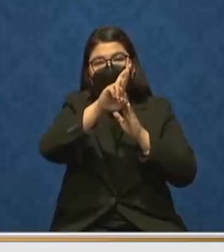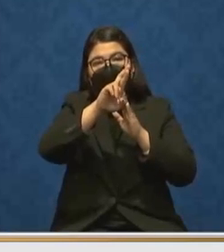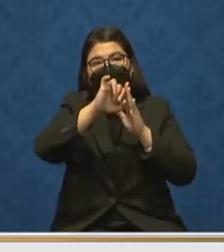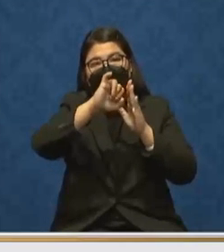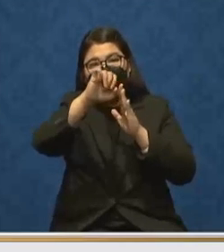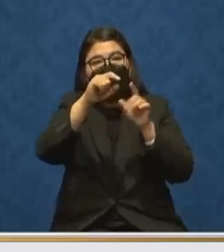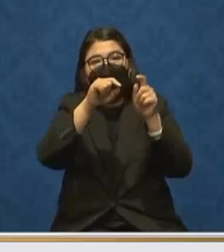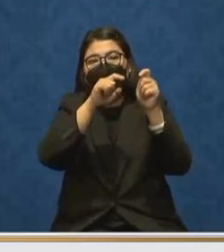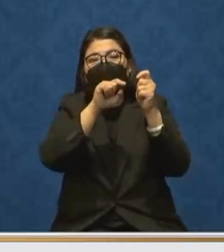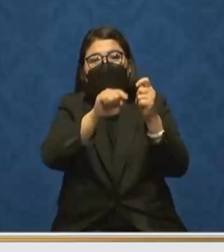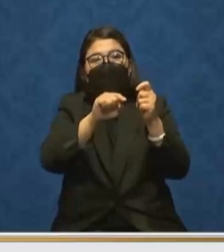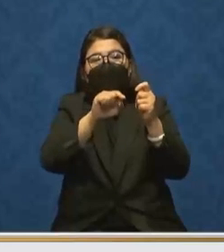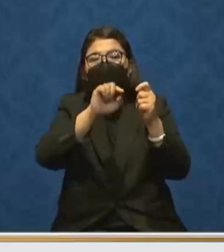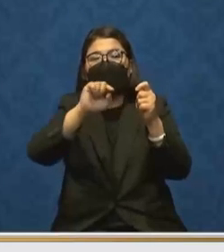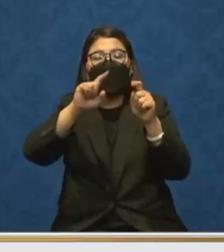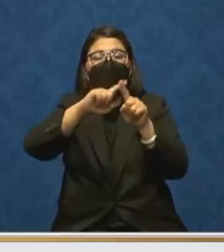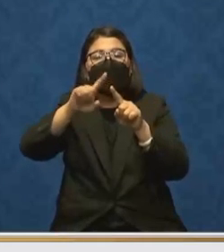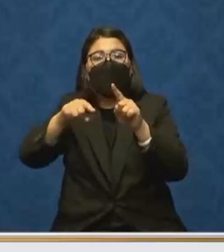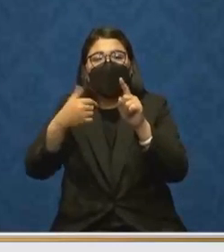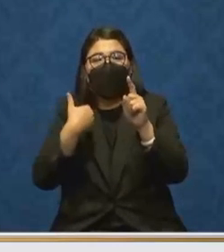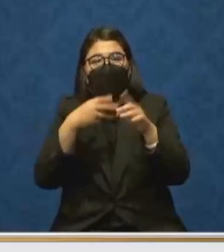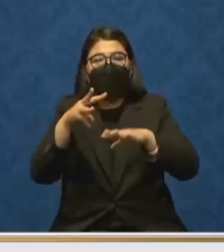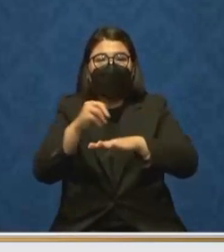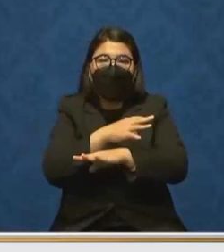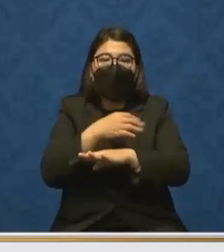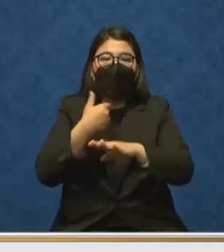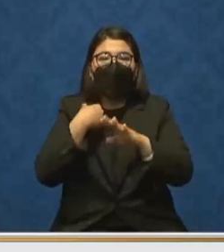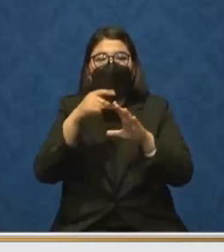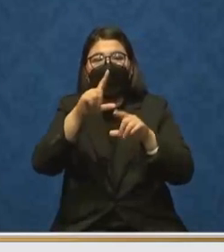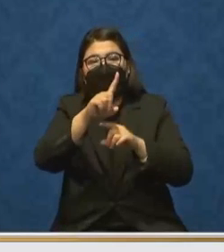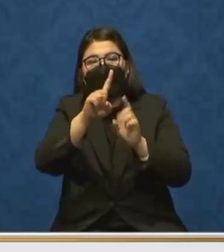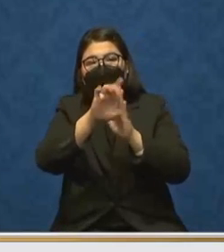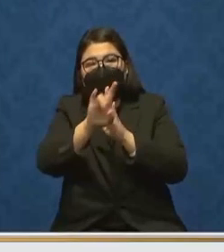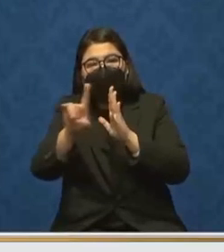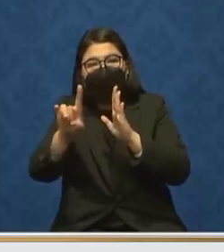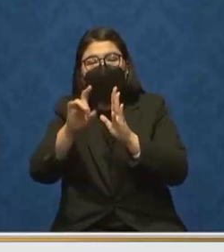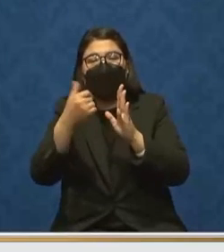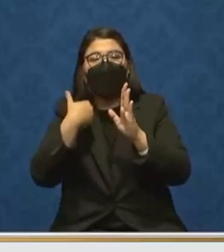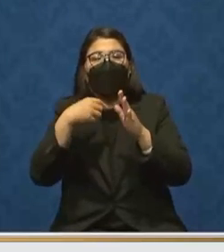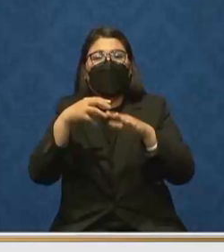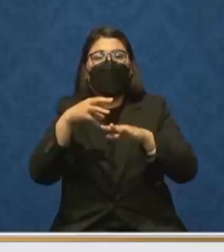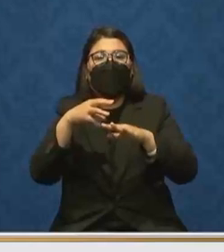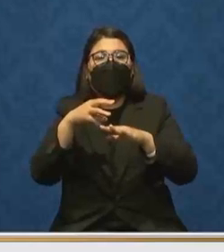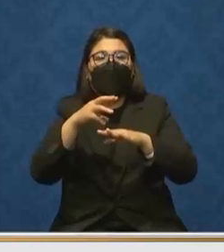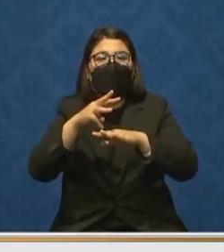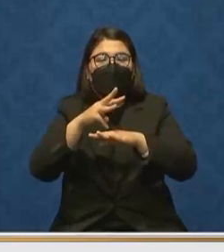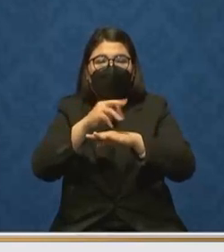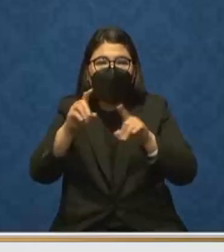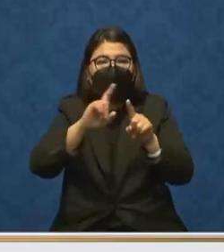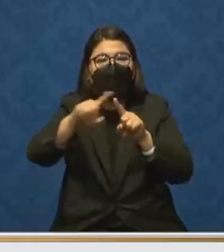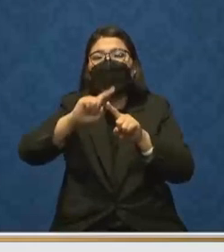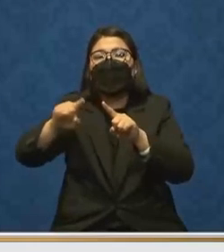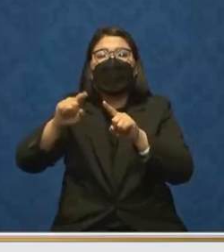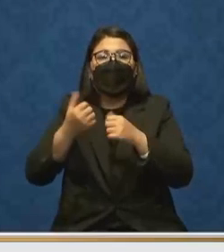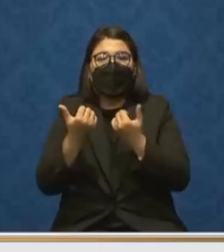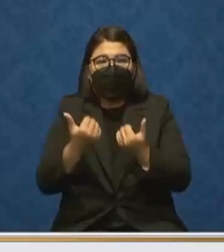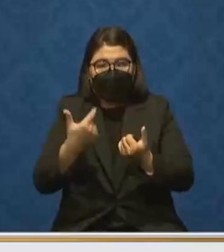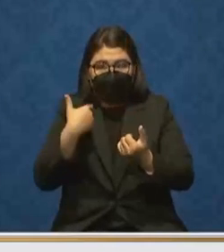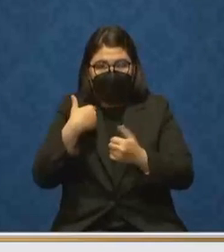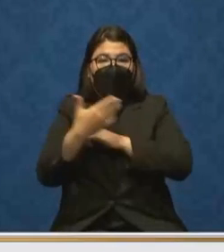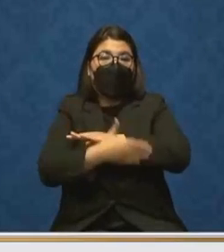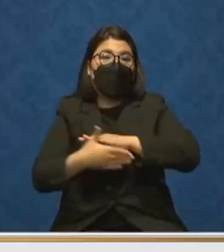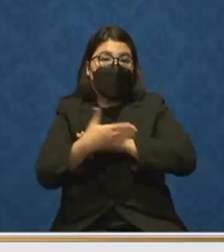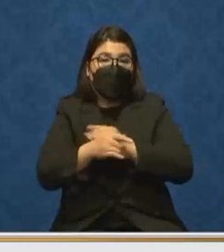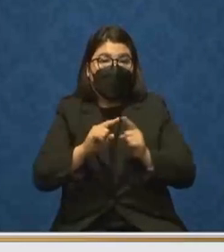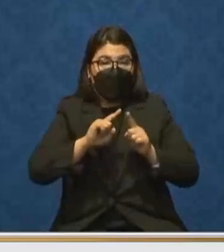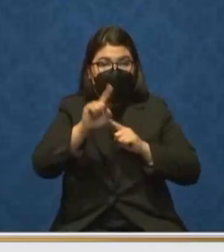ไผ่มาสารคามร้อยเอ็ดมุกดาหารนครพนมและพัฒนาระบบรถไฟความเร็วสูงเพื่อเชื่อมโยงสู่ภูมิภาคระยะที่1